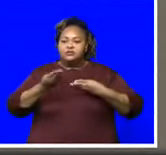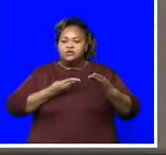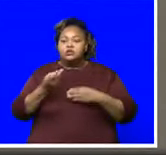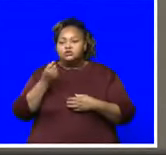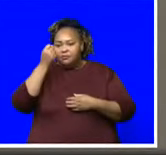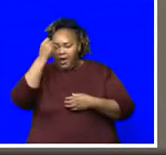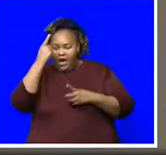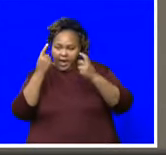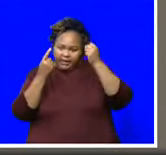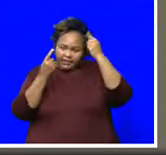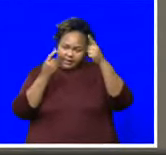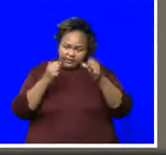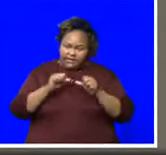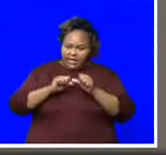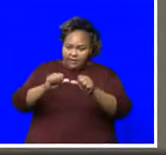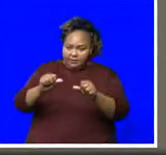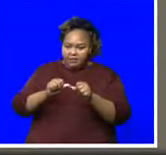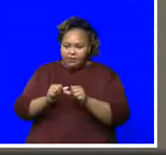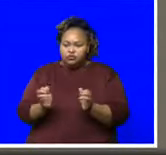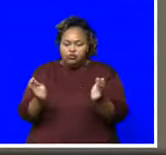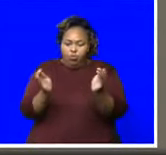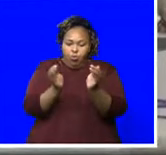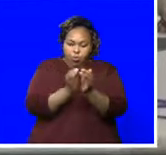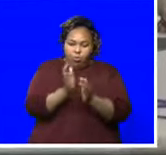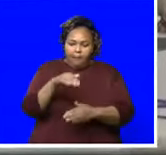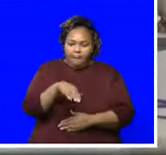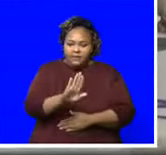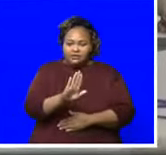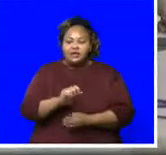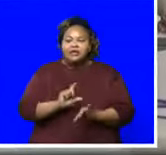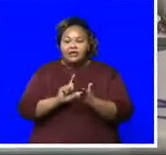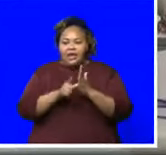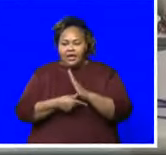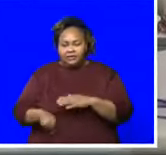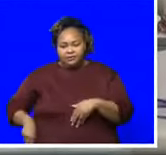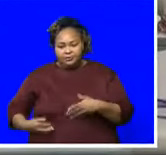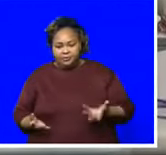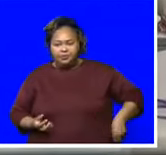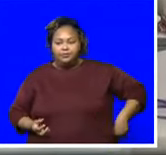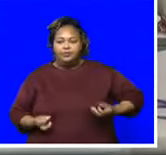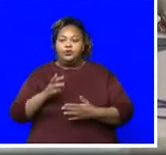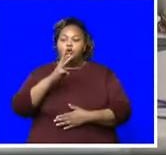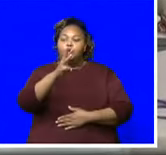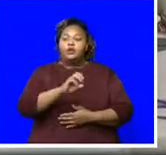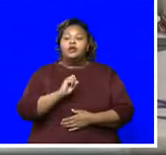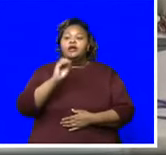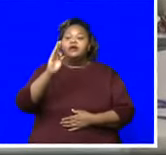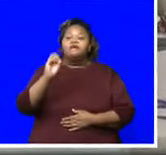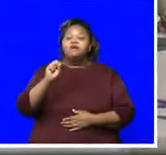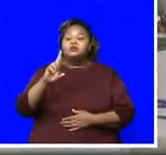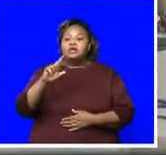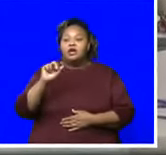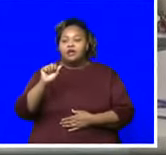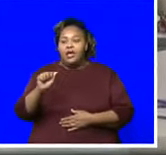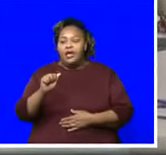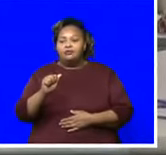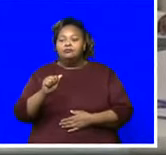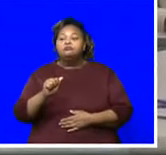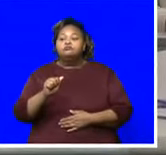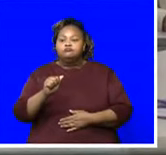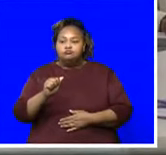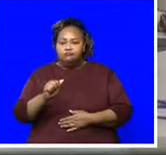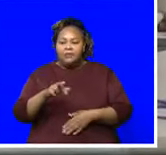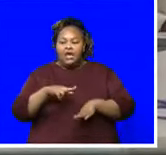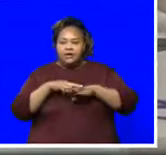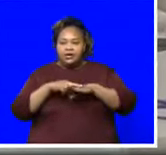ke khamba kahle kakhulu sista uphuma sesifele. Bukhosi Dlamini lokhulumele iFSRA uchazile ukuthi le